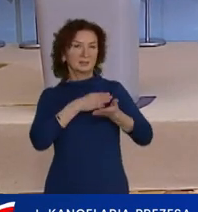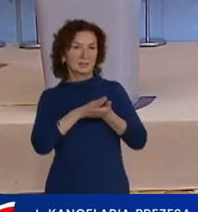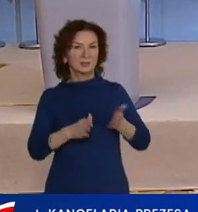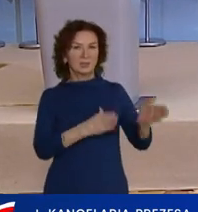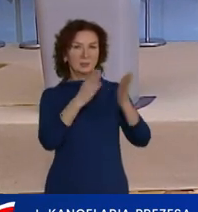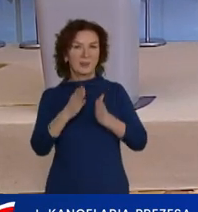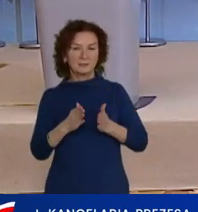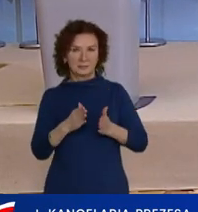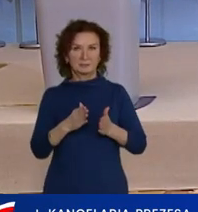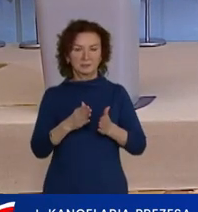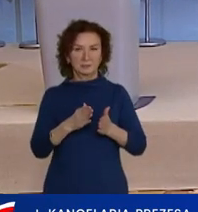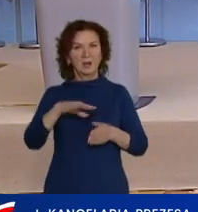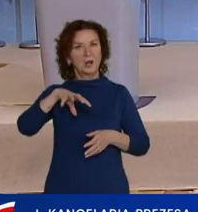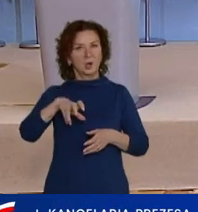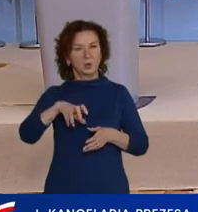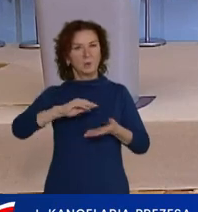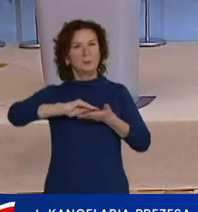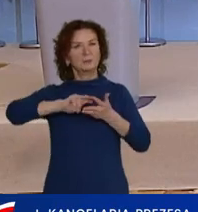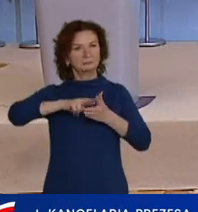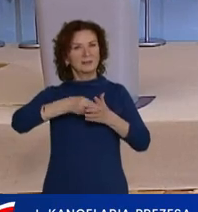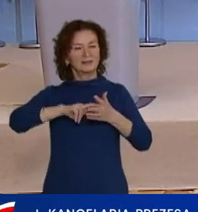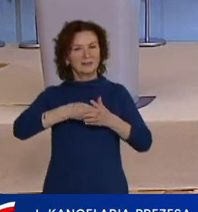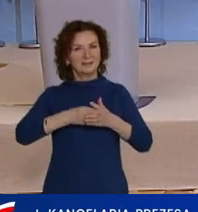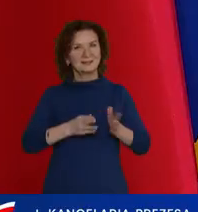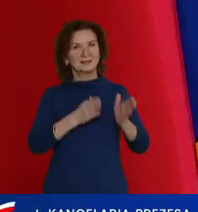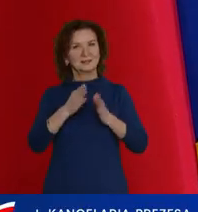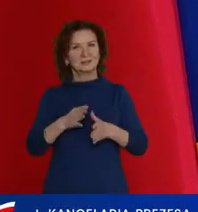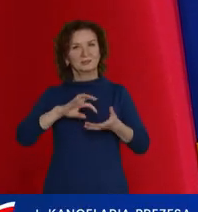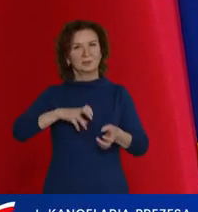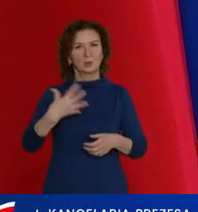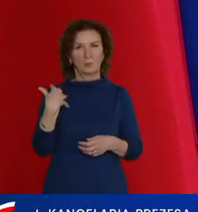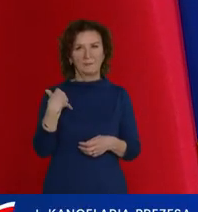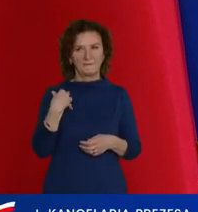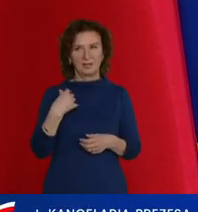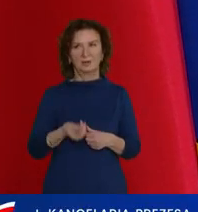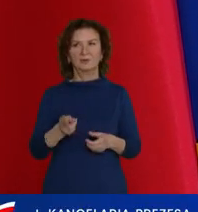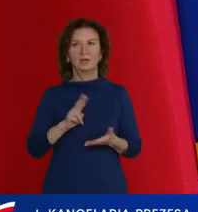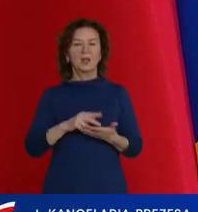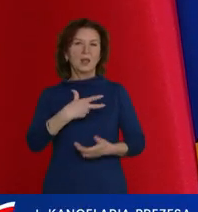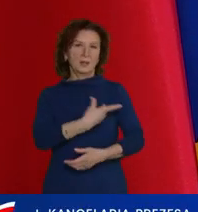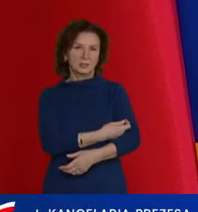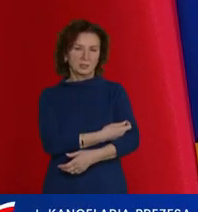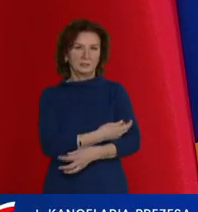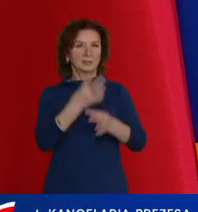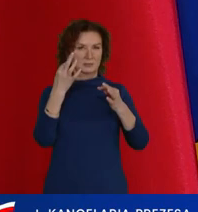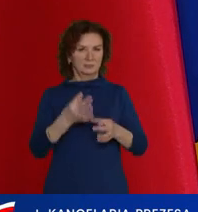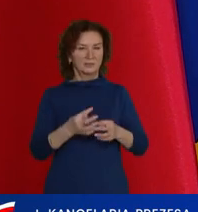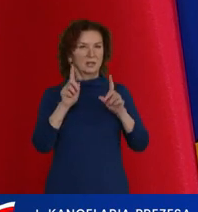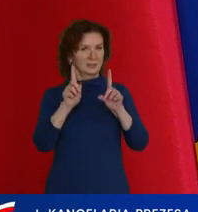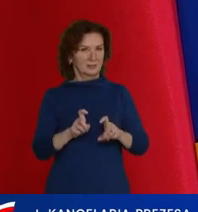kolejnych grup wiekowych, kolejnych roczników na szczepienia. Zgodnie z zapowiedziami startujemy